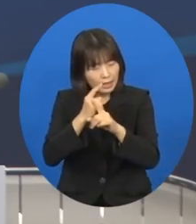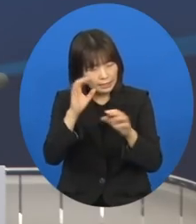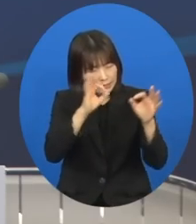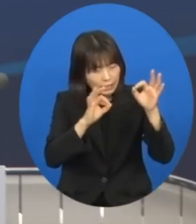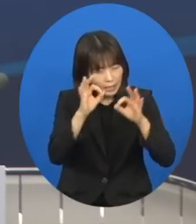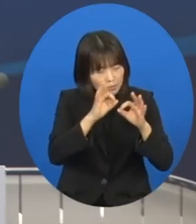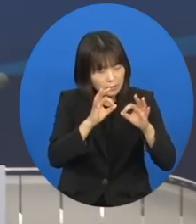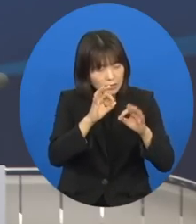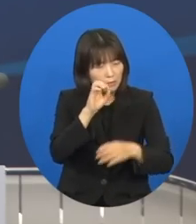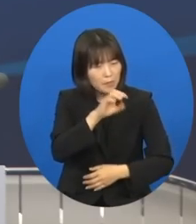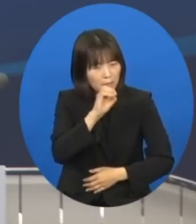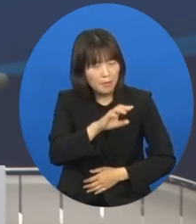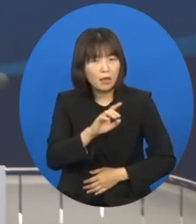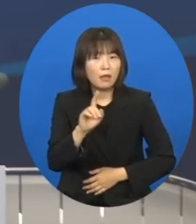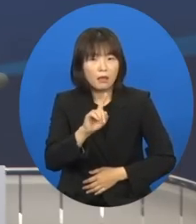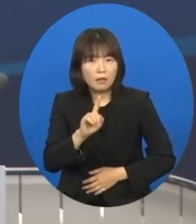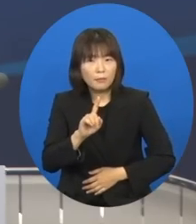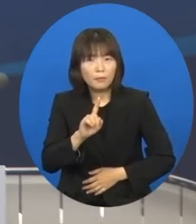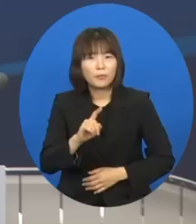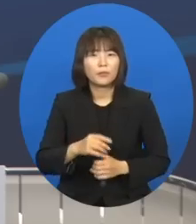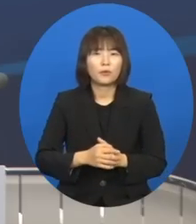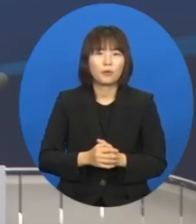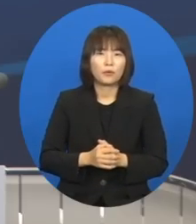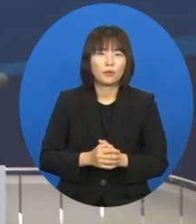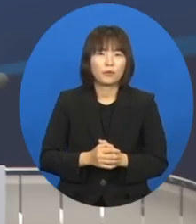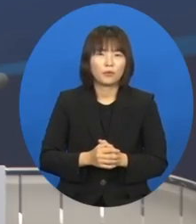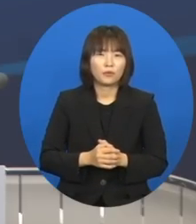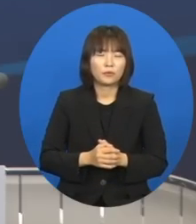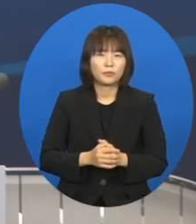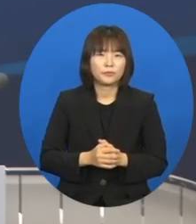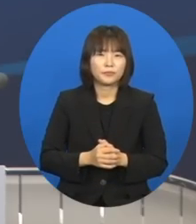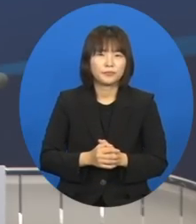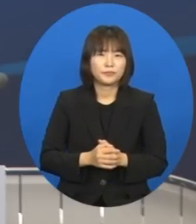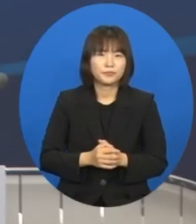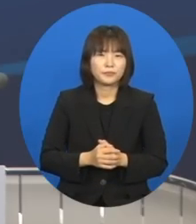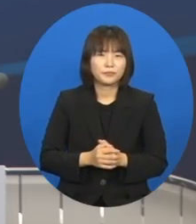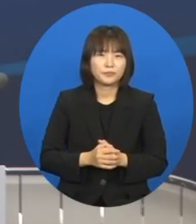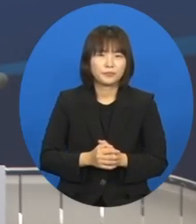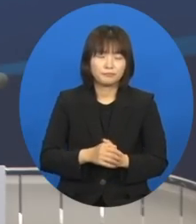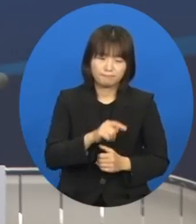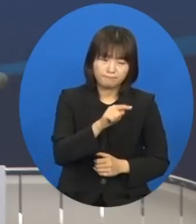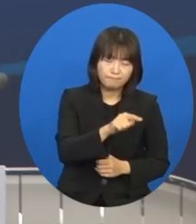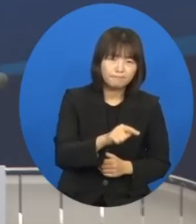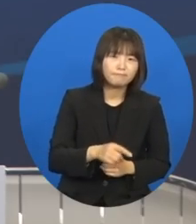많은 이야기들이 있는데 이 흑설공주에게 왕자가 이런 얘기를 합니다. 그대,